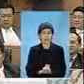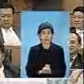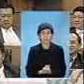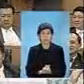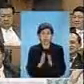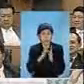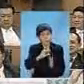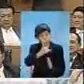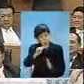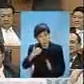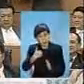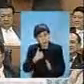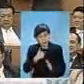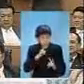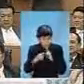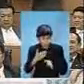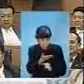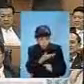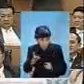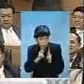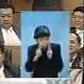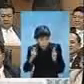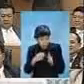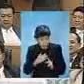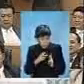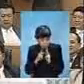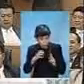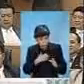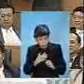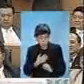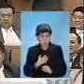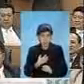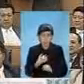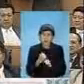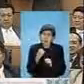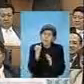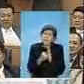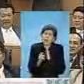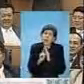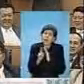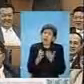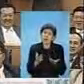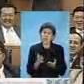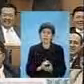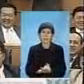บางคนเนี่ยใครไปติดต่อให้เป็นกรรมการบริหารพรรคถามคนไปติดต่อเลยว่าผมทำผิดอะไร